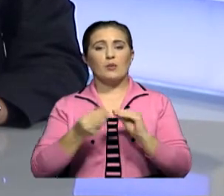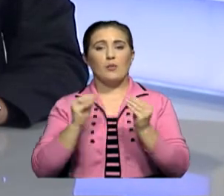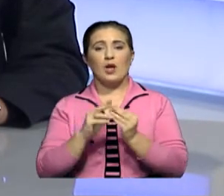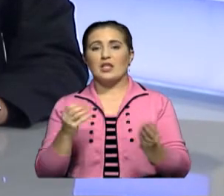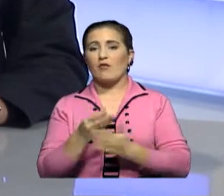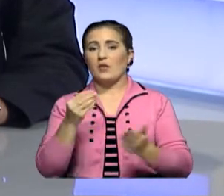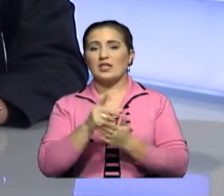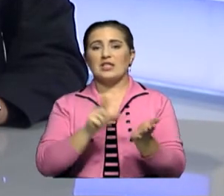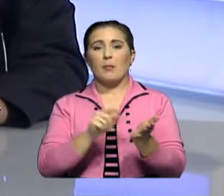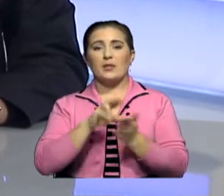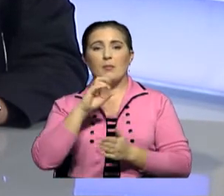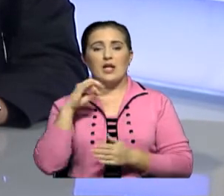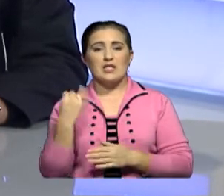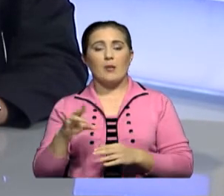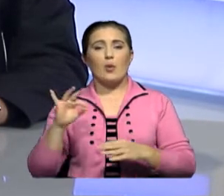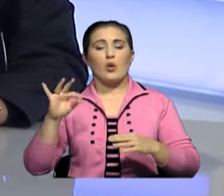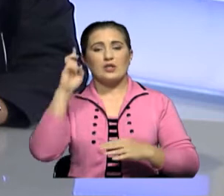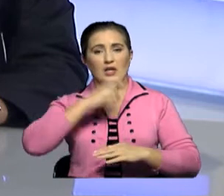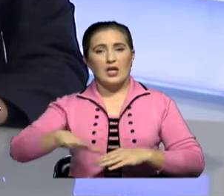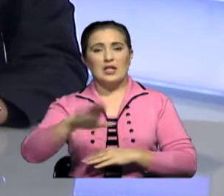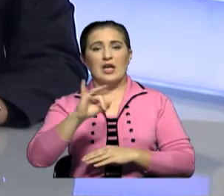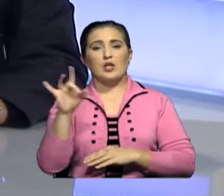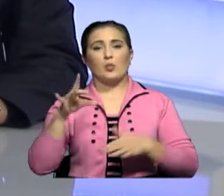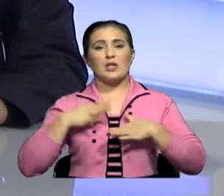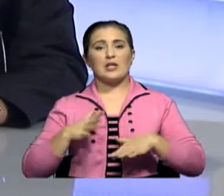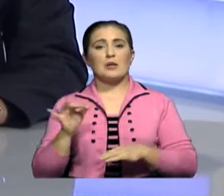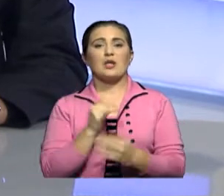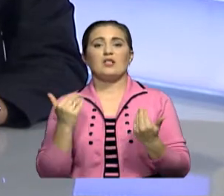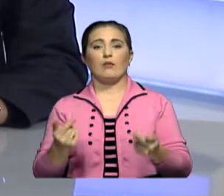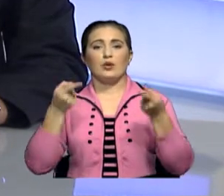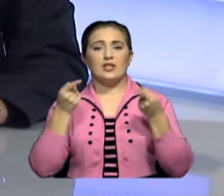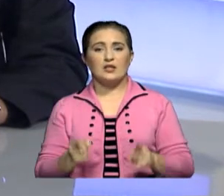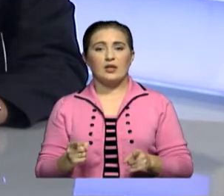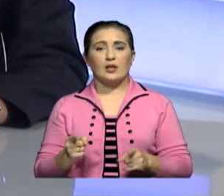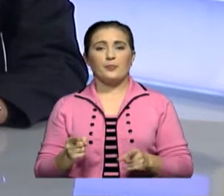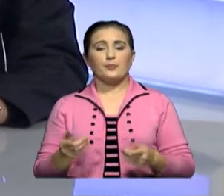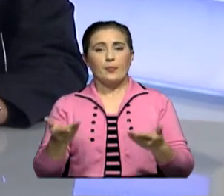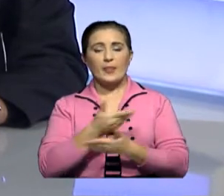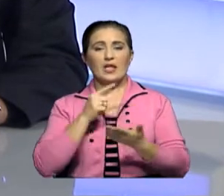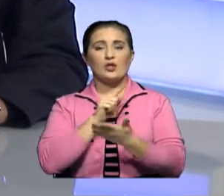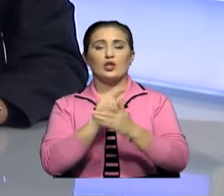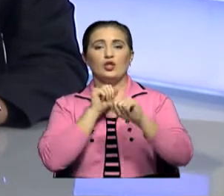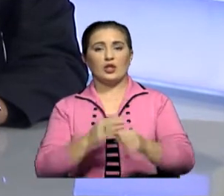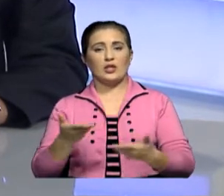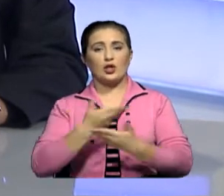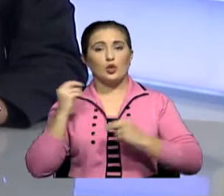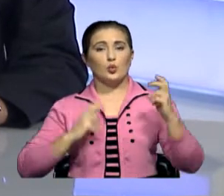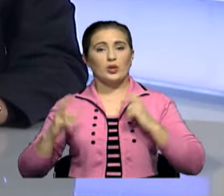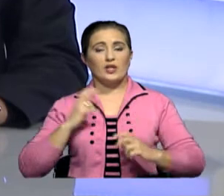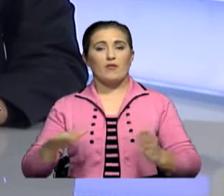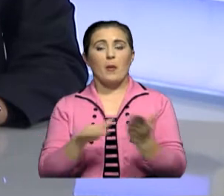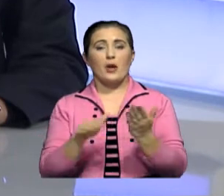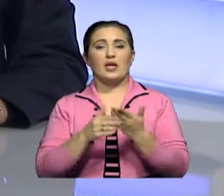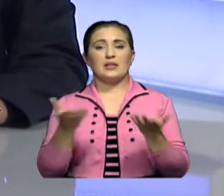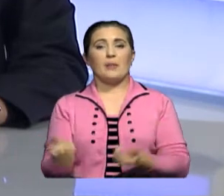выплаты стипендий в целом по стране и по республике крым и сегодня действительно мы должны защищать наших студентов помогать и